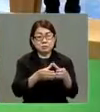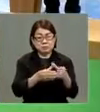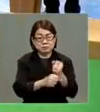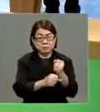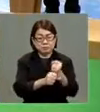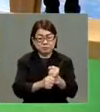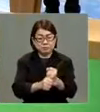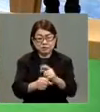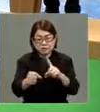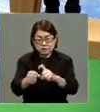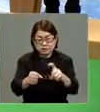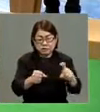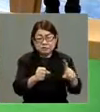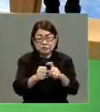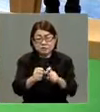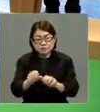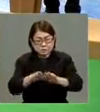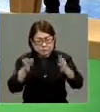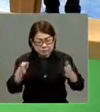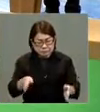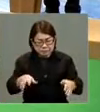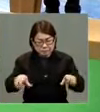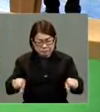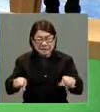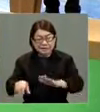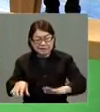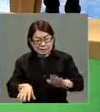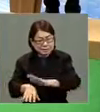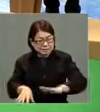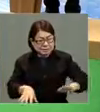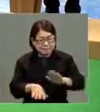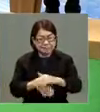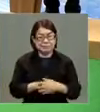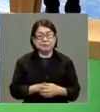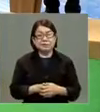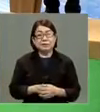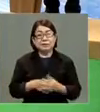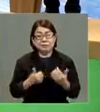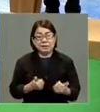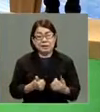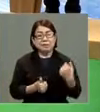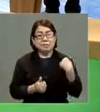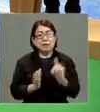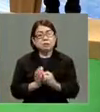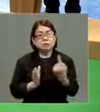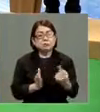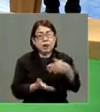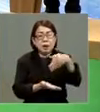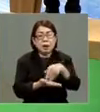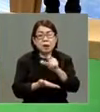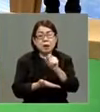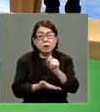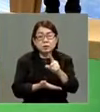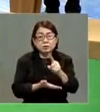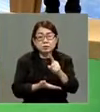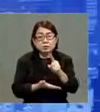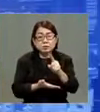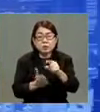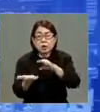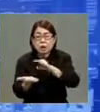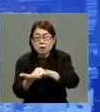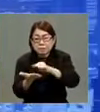ทำความสะอาดบริเวณโพเดียมสำหรับการแถลงท่านต่อไปนะครับท่านเป็นผู้แทนจากศูนย์ปฏิบัติการด้านข้อมูลมาตรการแ